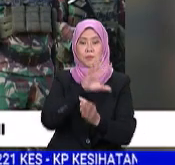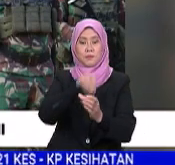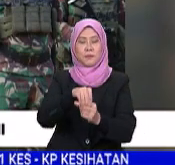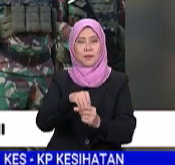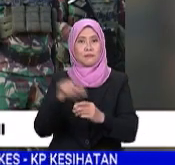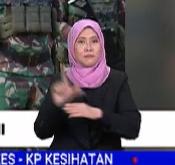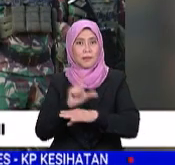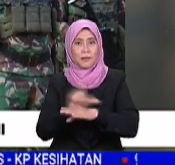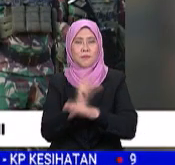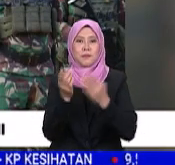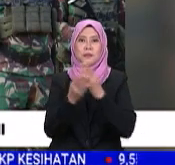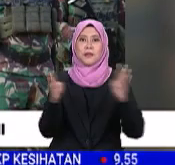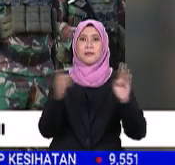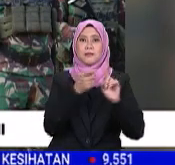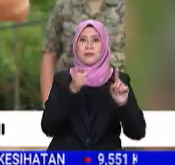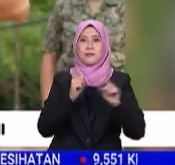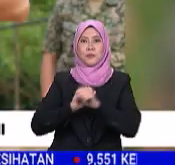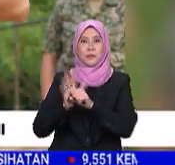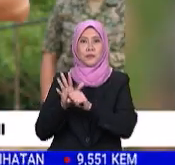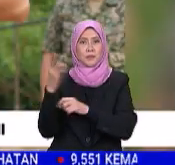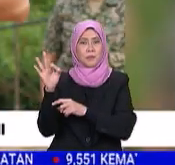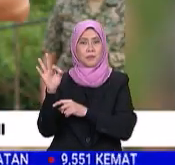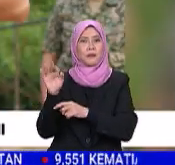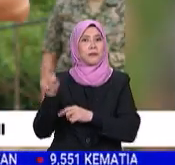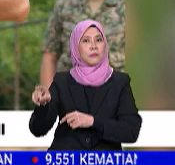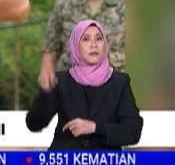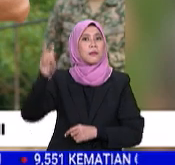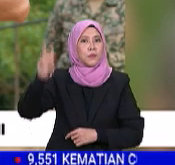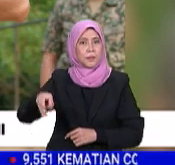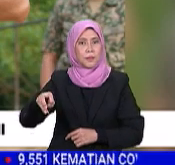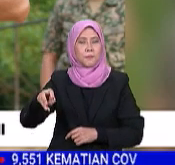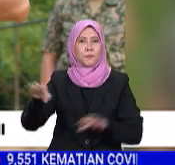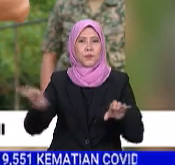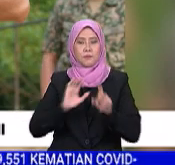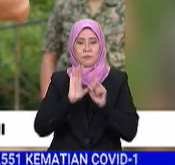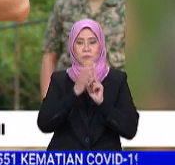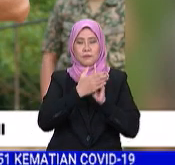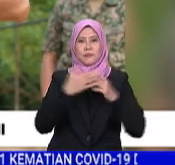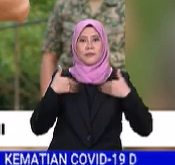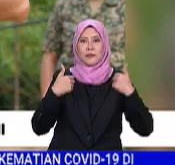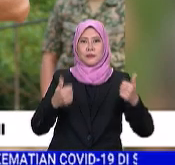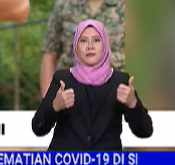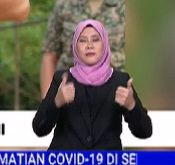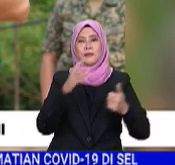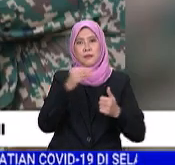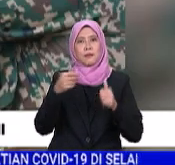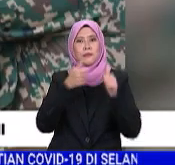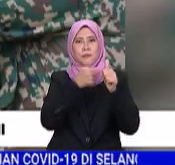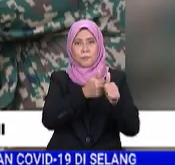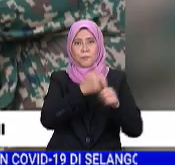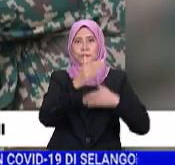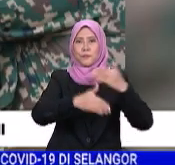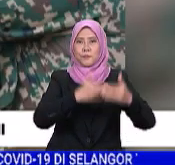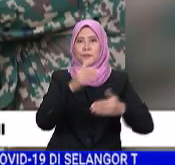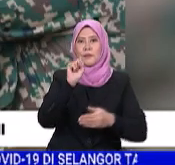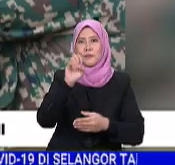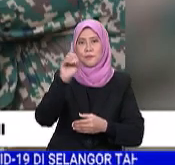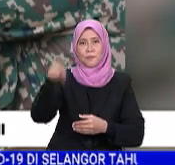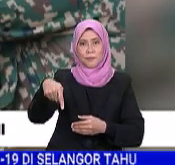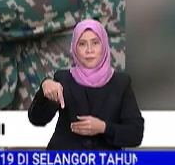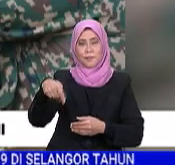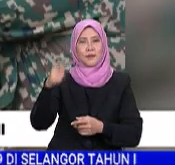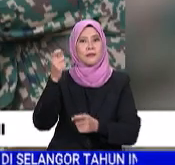dengan exhaust bebas dari kubisme blouse mereka diwajibkan menjalani saringan kesehatan serta mematuhi prosedur operasi standar